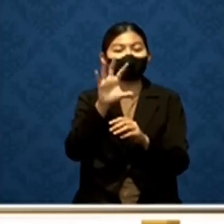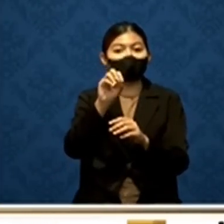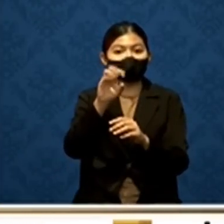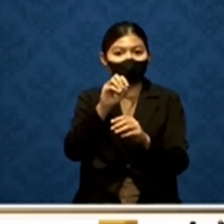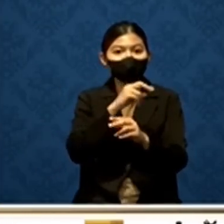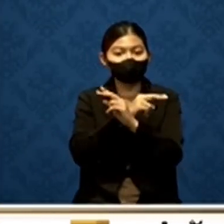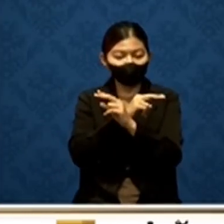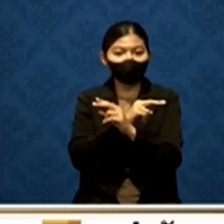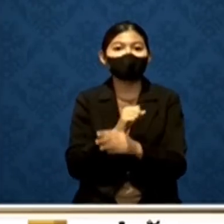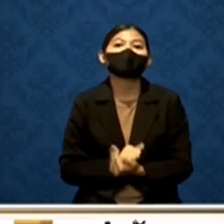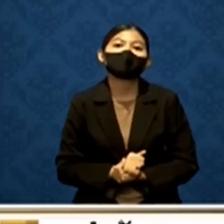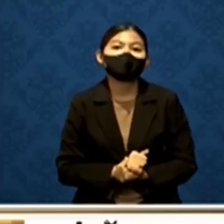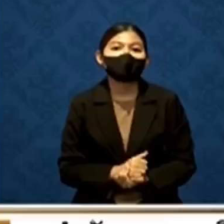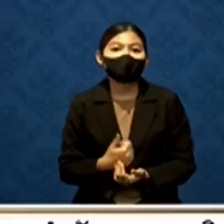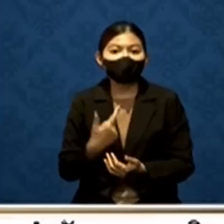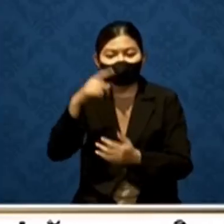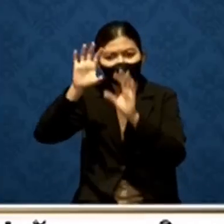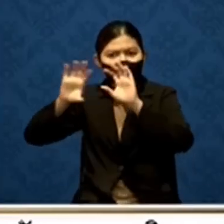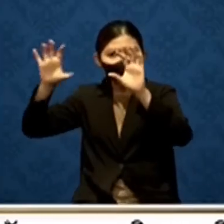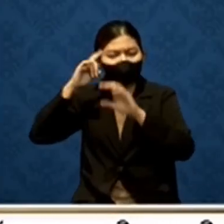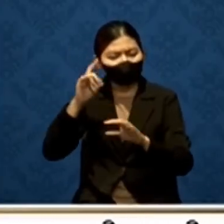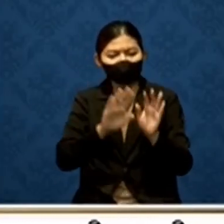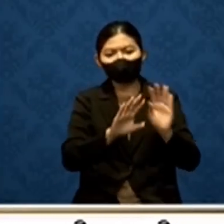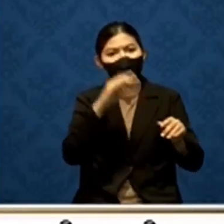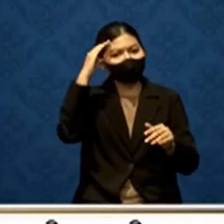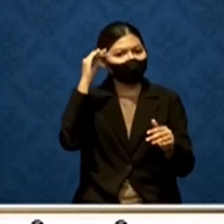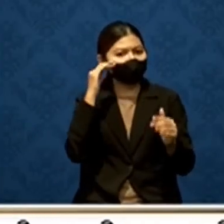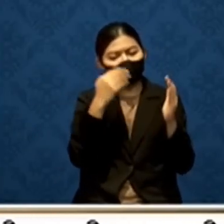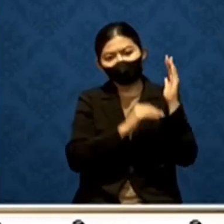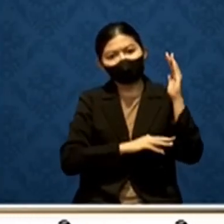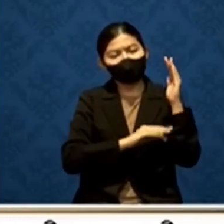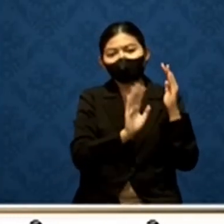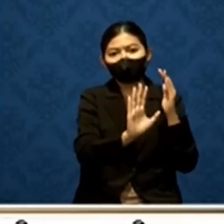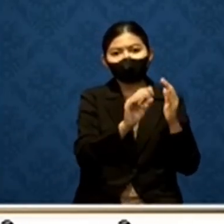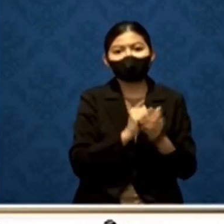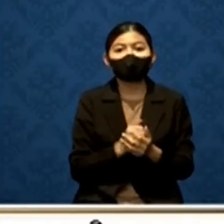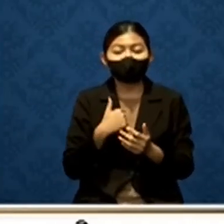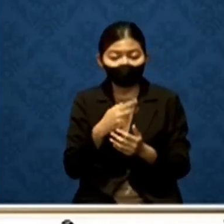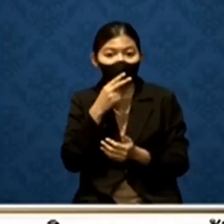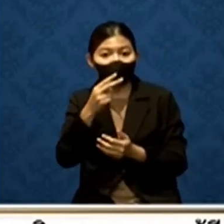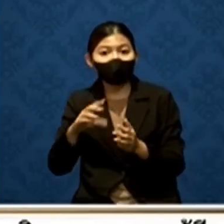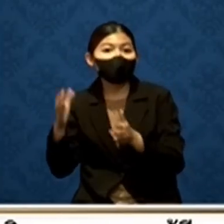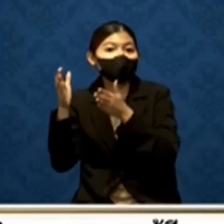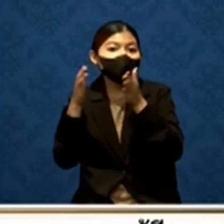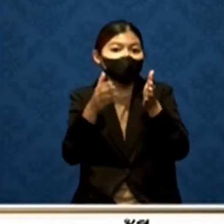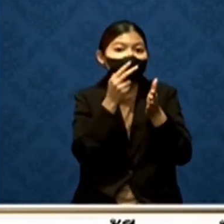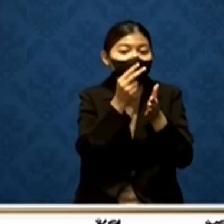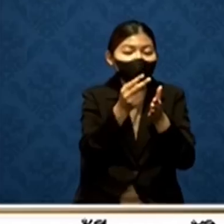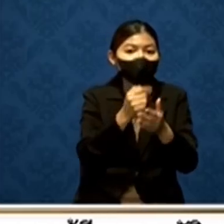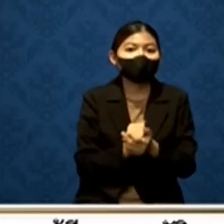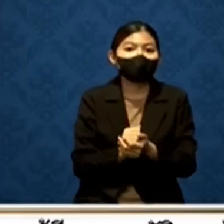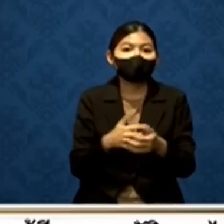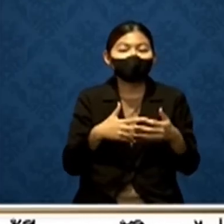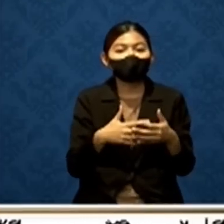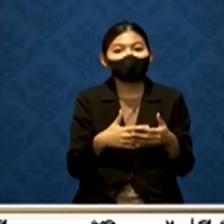ท่ปทอจจะบอกว่าก็อยไปเพียบกเกาหลีเพรเขาเร่มมานานแล้วคตไปดประเทศที่กำังปันาผมเอาตัวอย่างของไเจรียมาให้ดูครัประเทศในแฟริกา